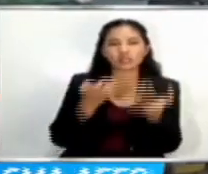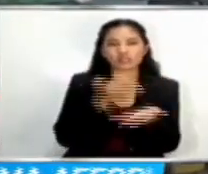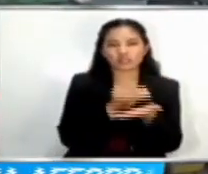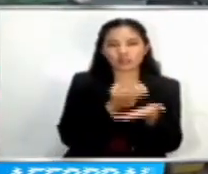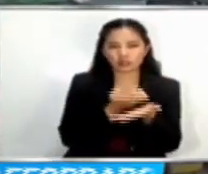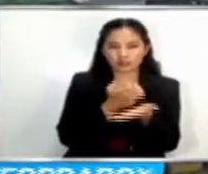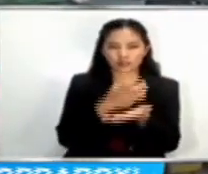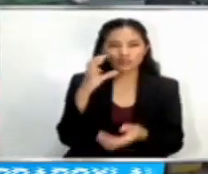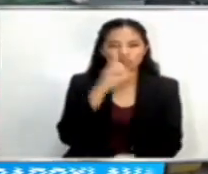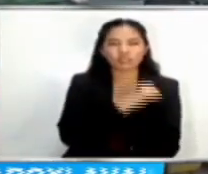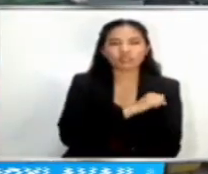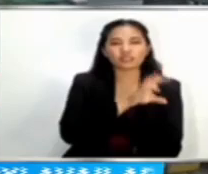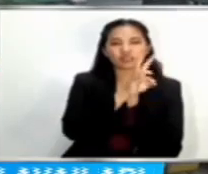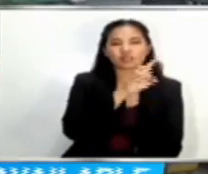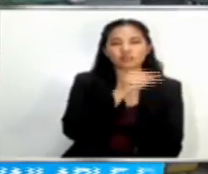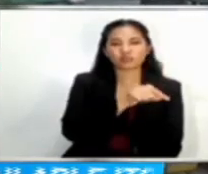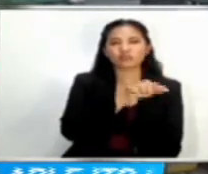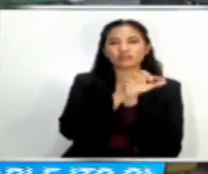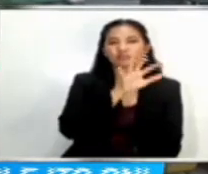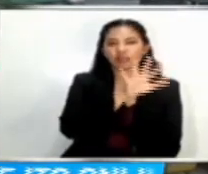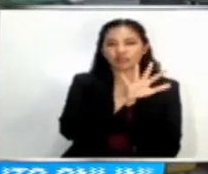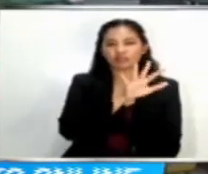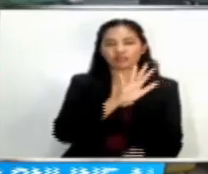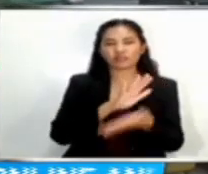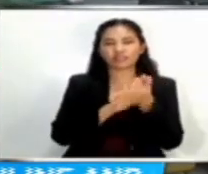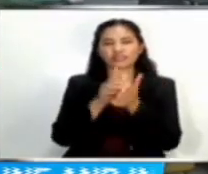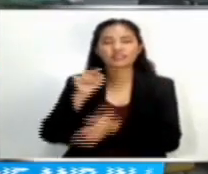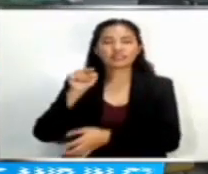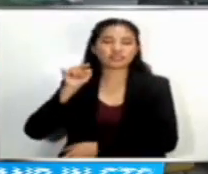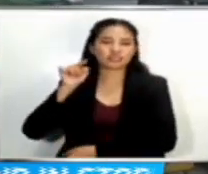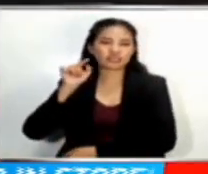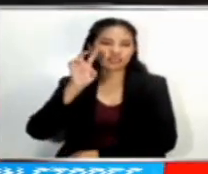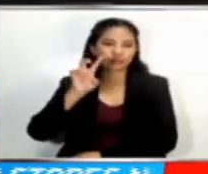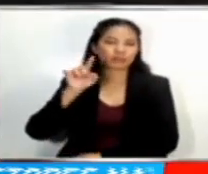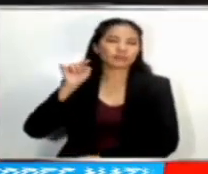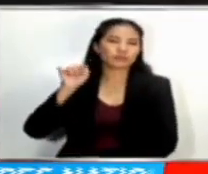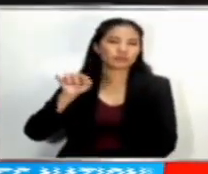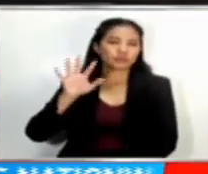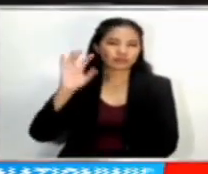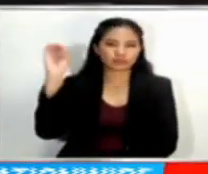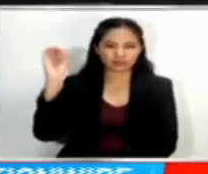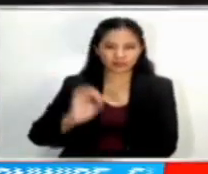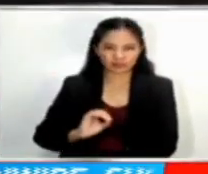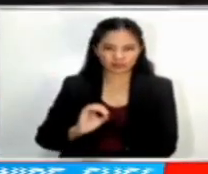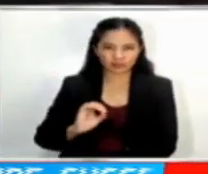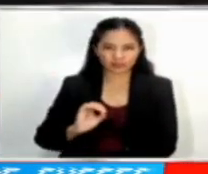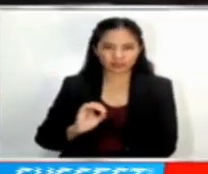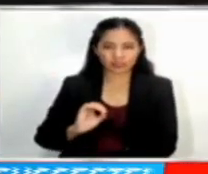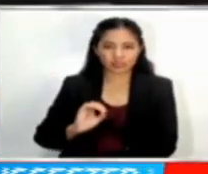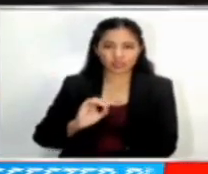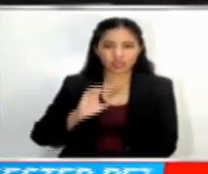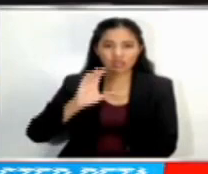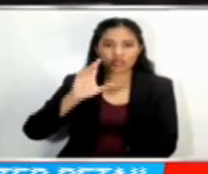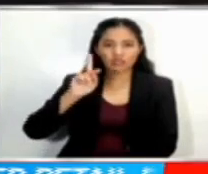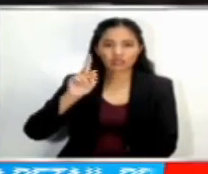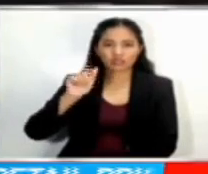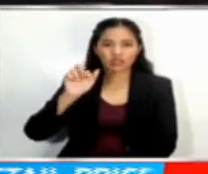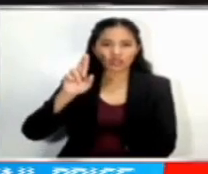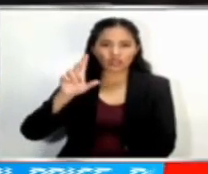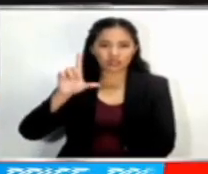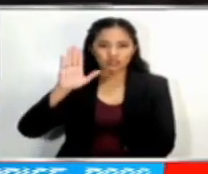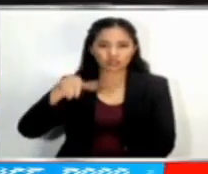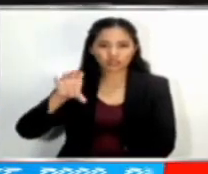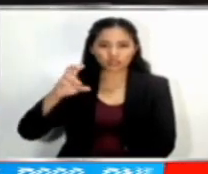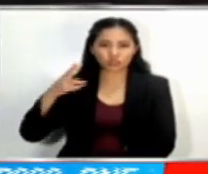hanggang 7.5%. Aminado si Socio-Economic Planning Secretary Carl Kendrick Chua, mas mahina kumpara sa kanilang